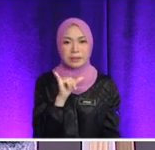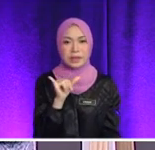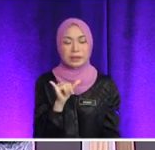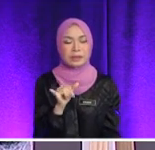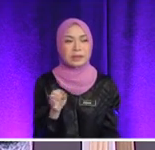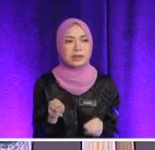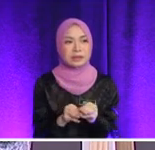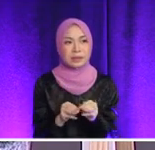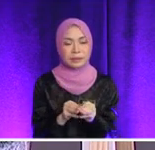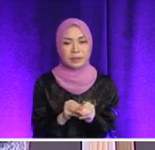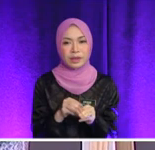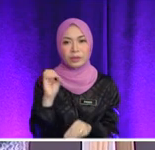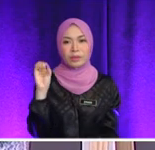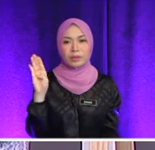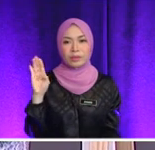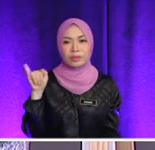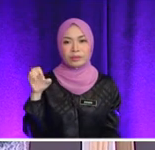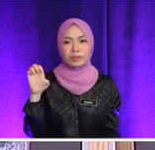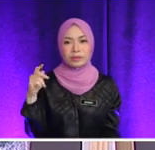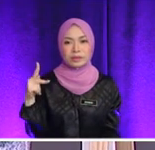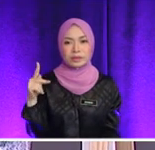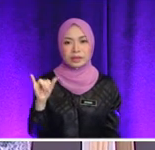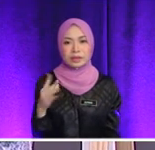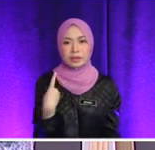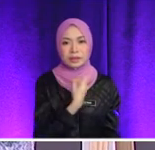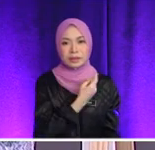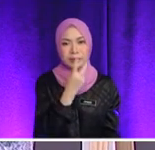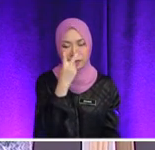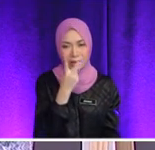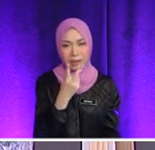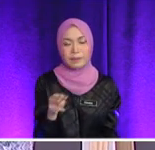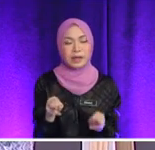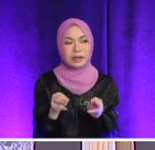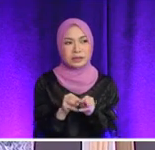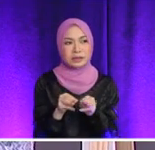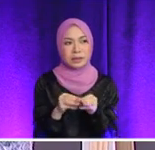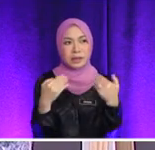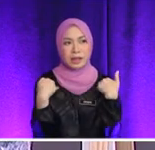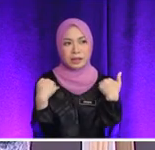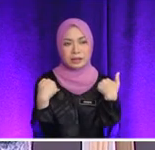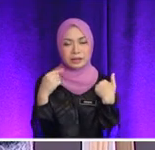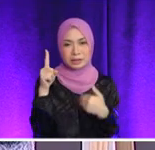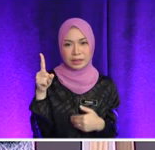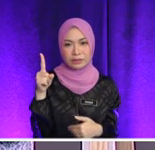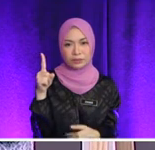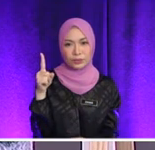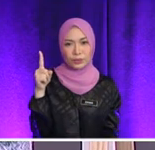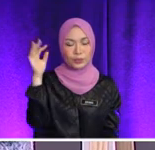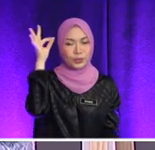yang baca kita lihat tapi ada hasil karya yang kita nampak seolah-olah ada sesuatu imajinasi